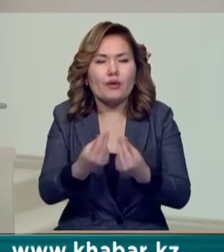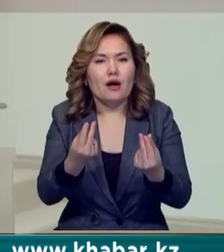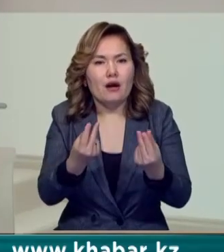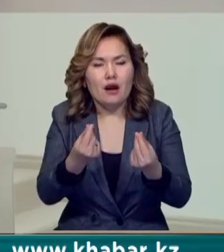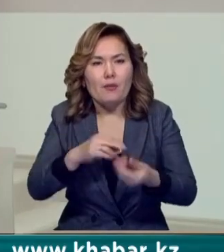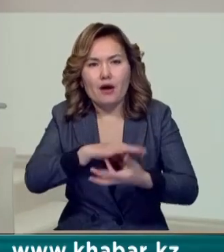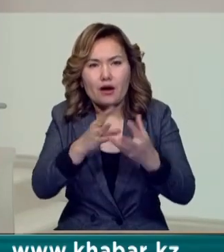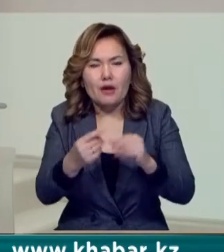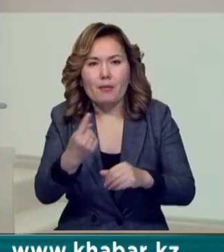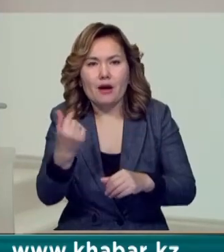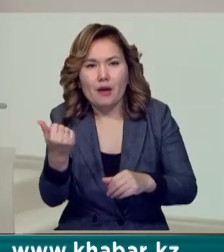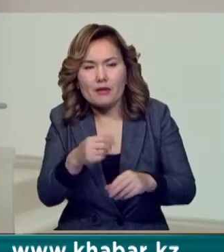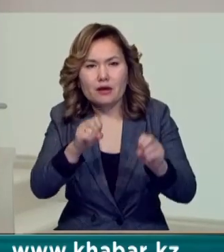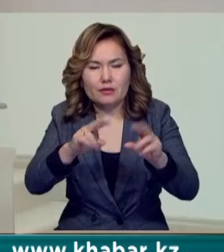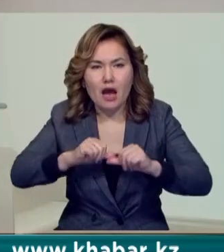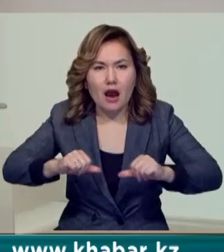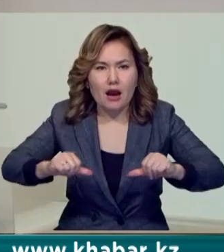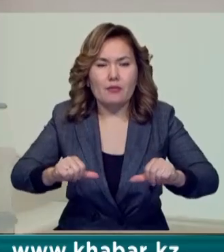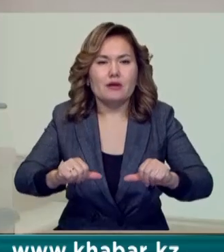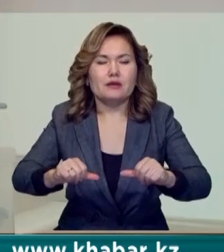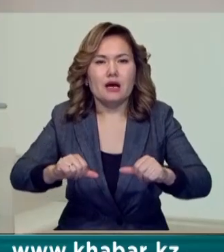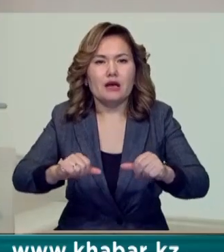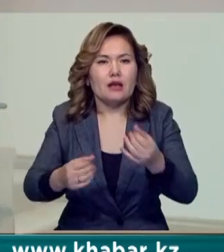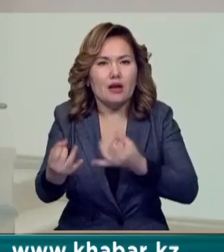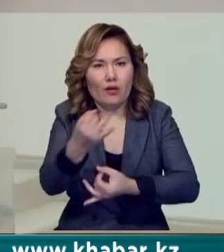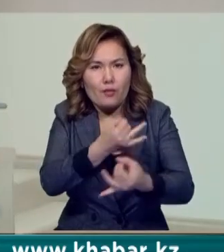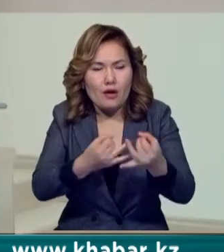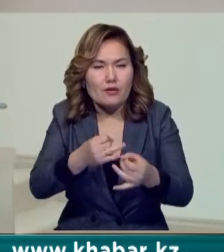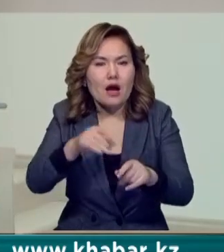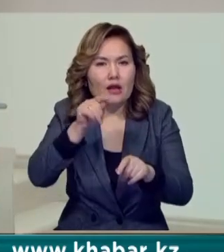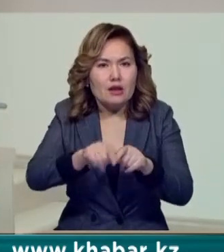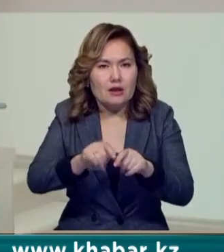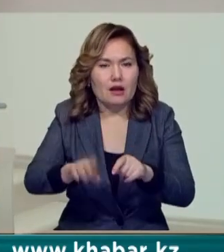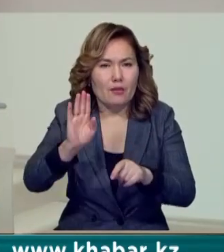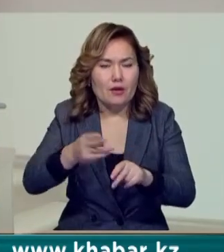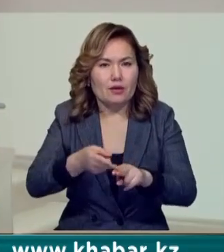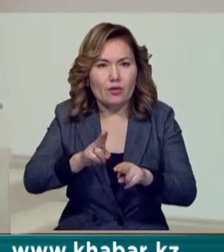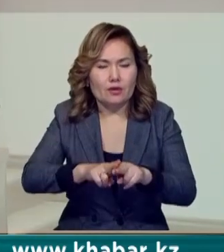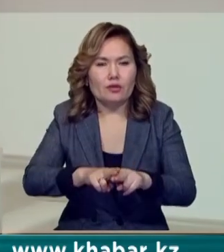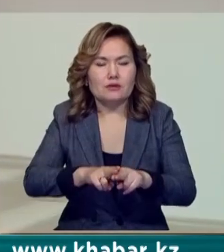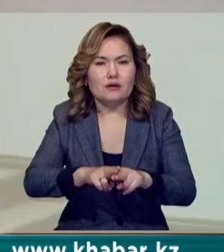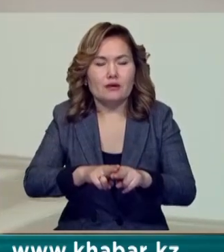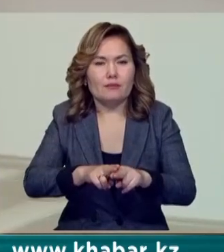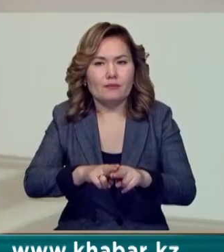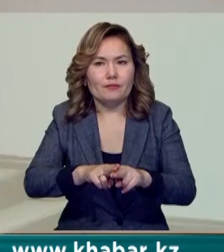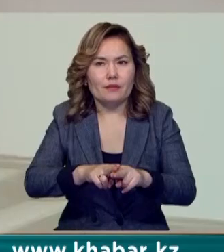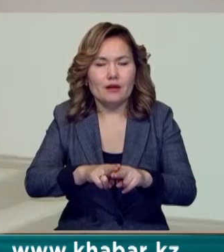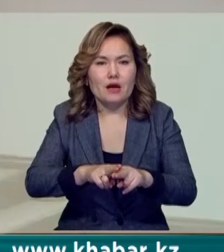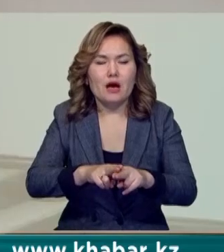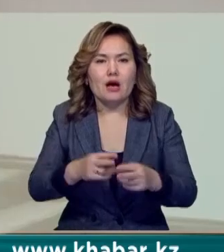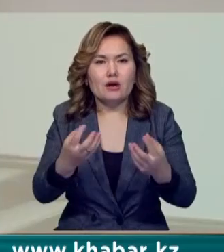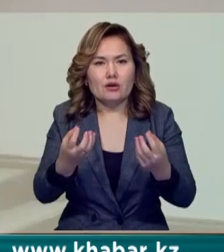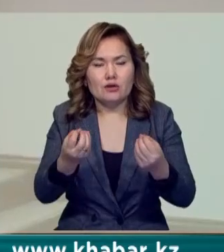жағдайын бір апта көлемінде арнайы учаскелік комиссия мүшелері тексеретін болады. Бұдан